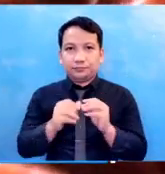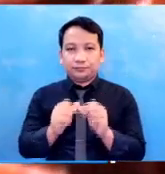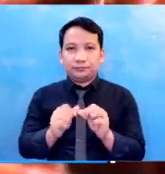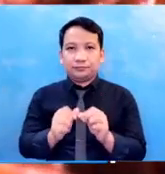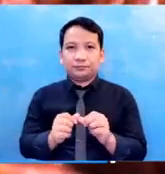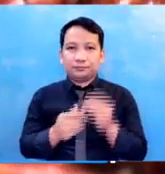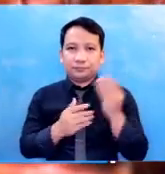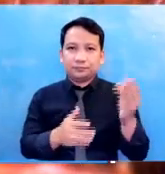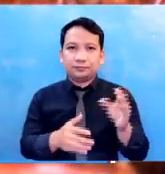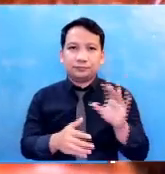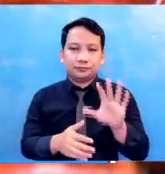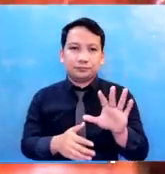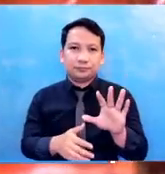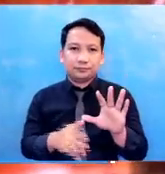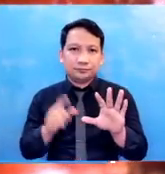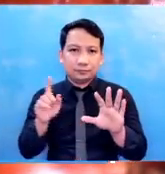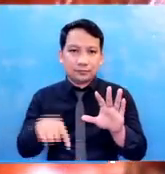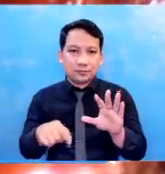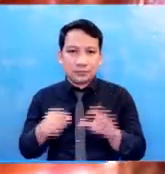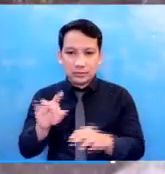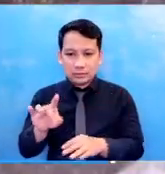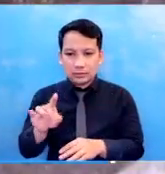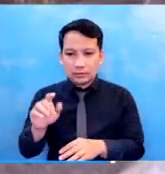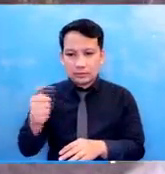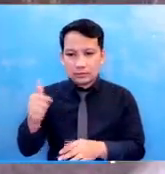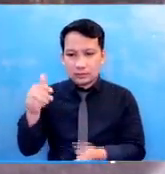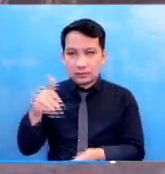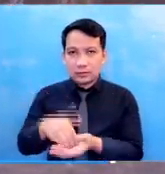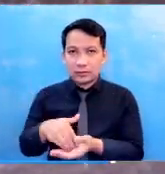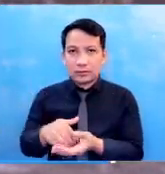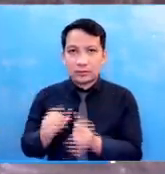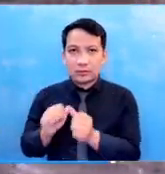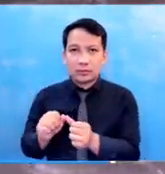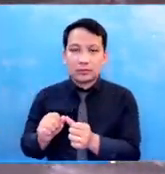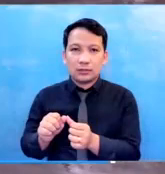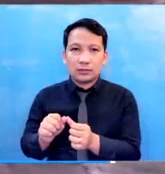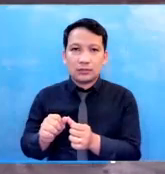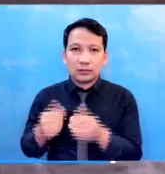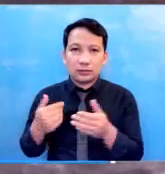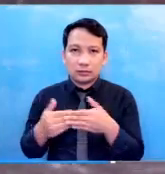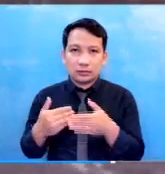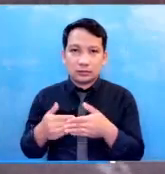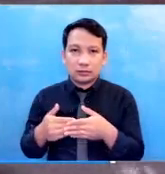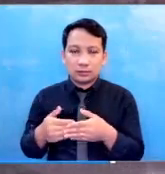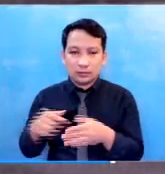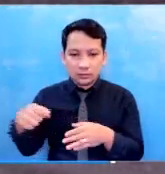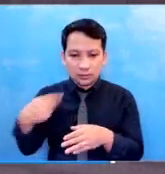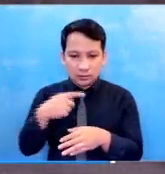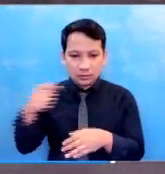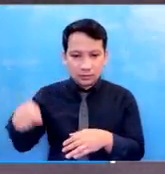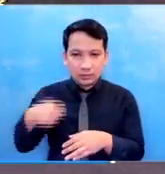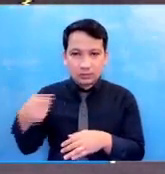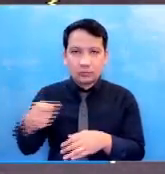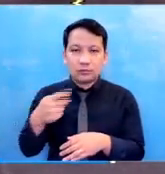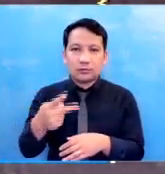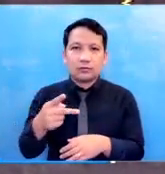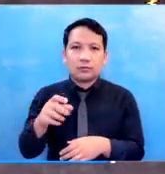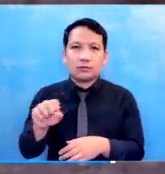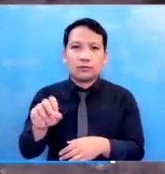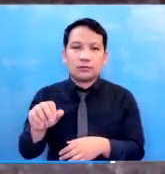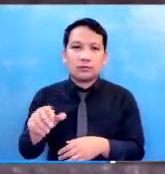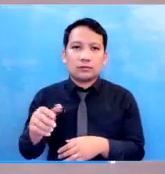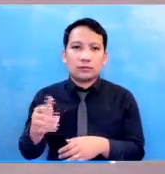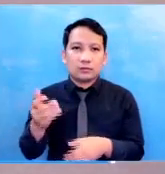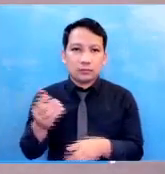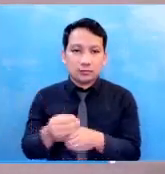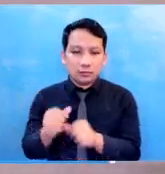piso lang ang 8 kilo ng lechon. Nasa 10,000 pesos naman ang pinakamabigat nilang lechon na 12 kilos. Sabi naman ng ilang